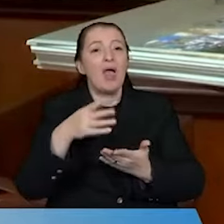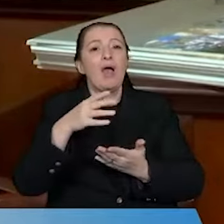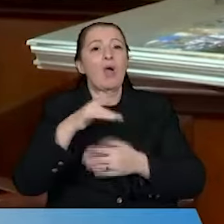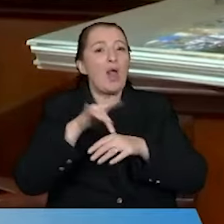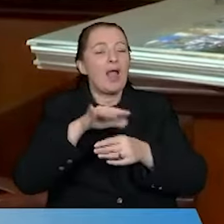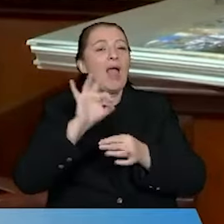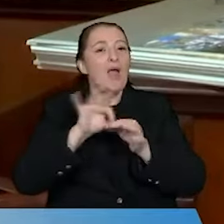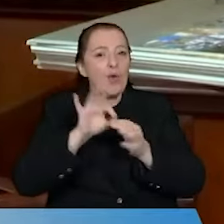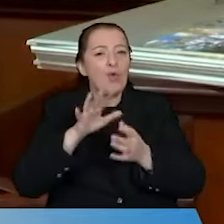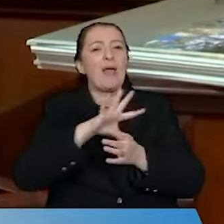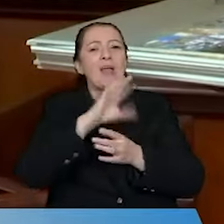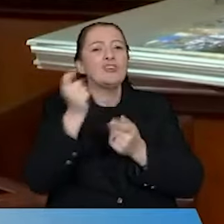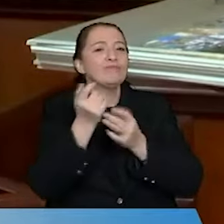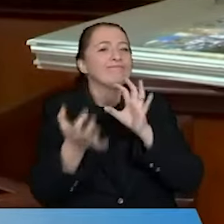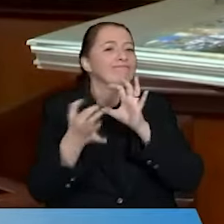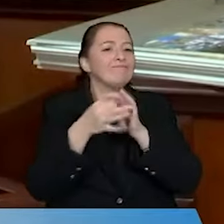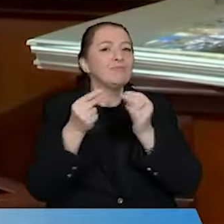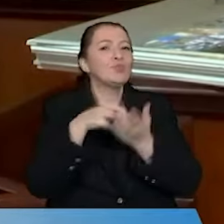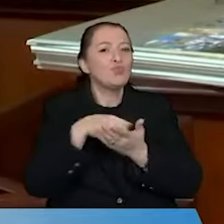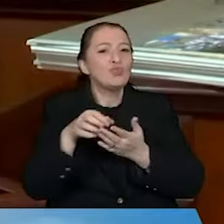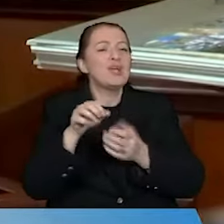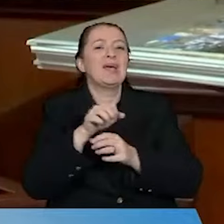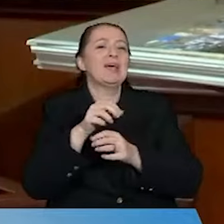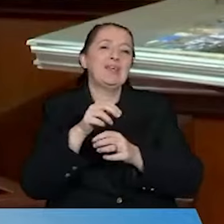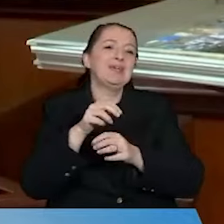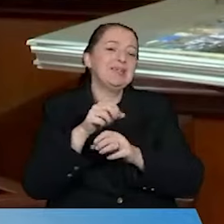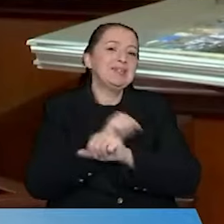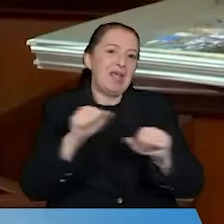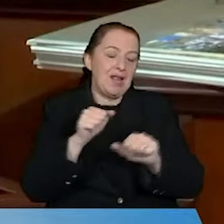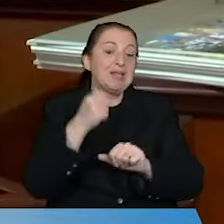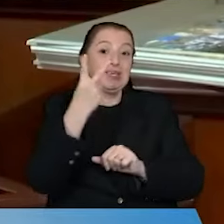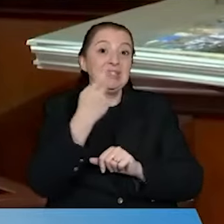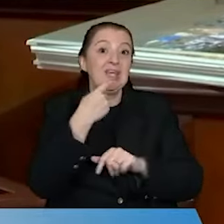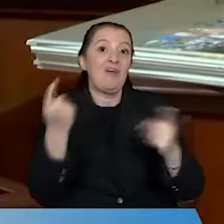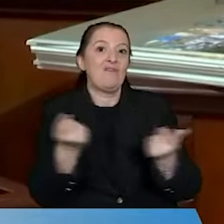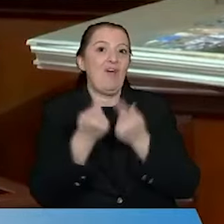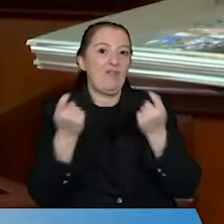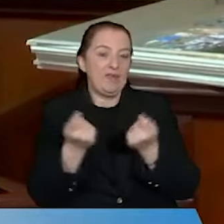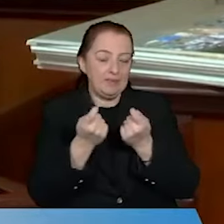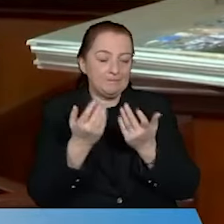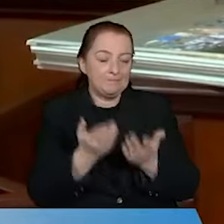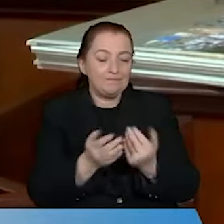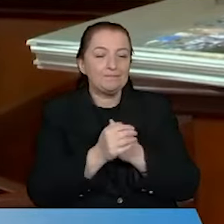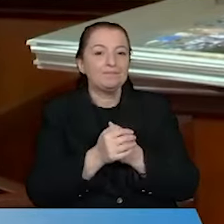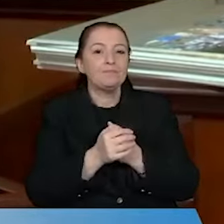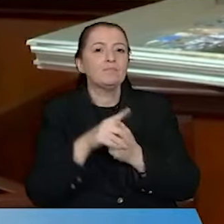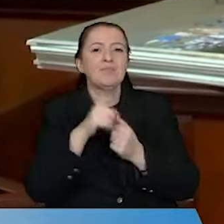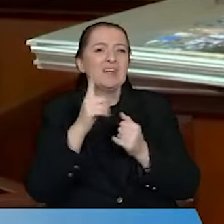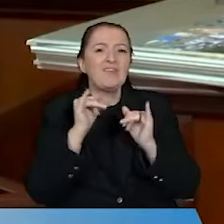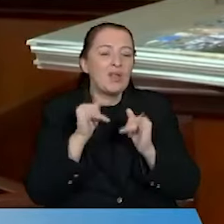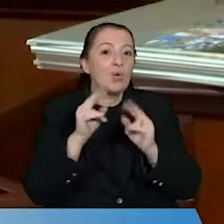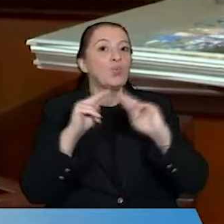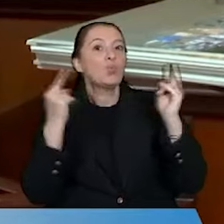iştiraklerin bütçesini de etkileyen, çalışmalarını da etkileyen bir zaman oldu. 2 yıl gibi bir sürdü ama bu bir feleketti.